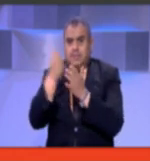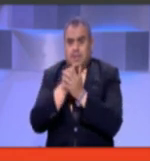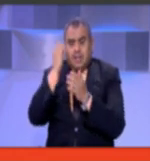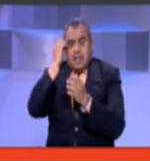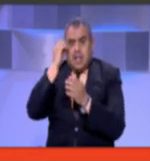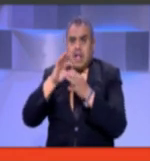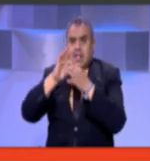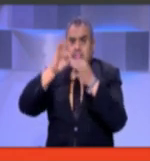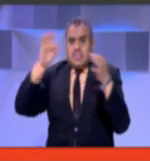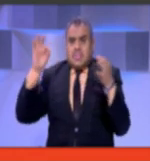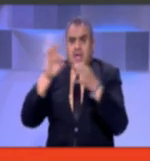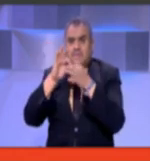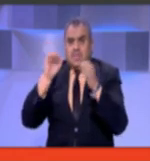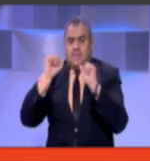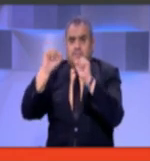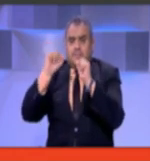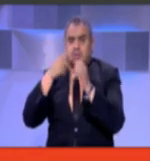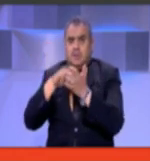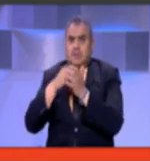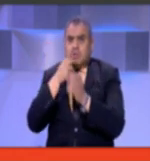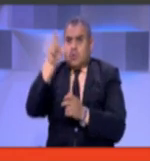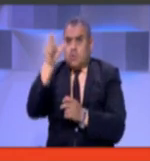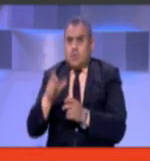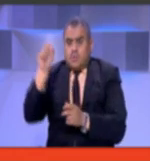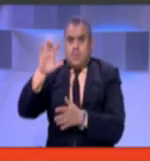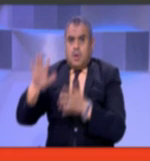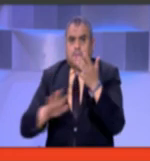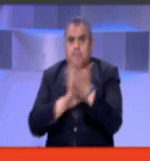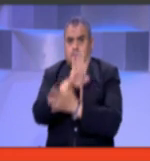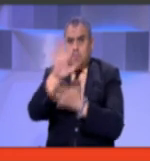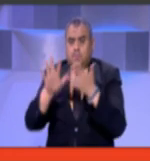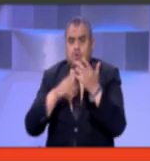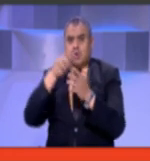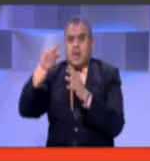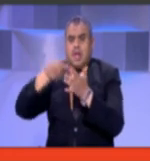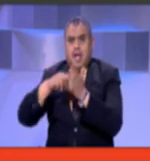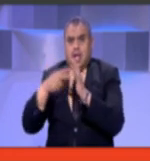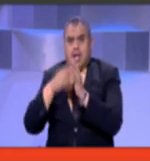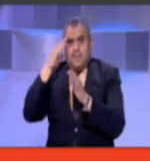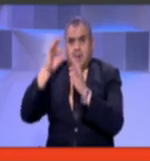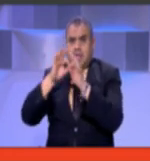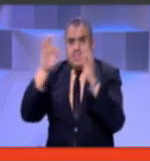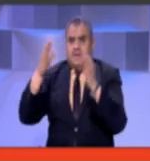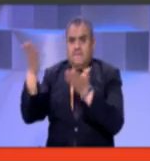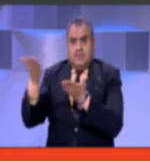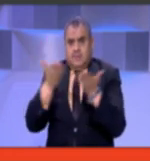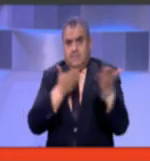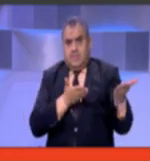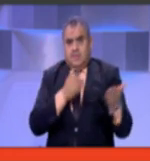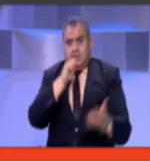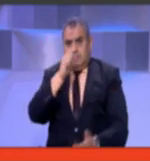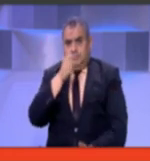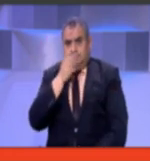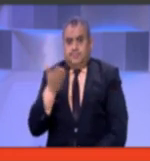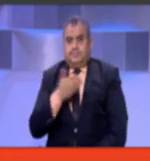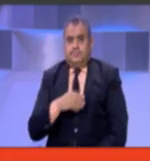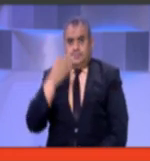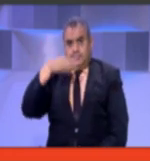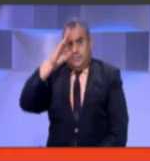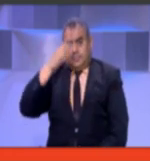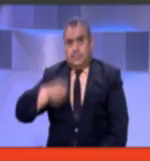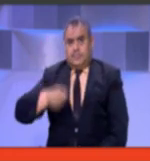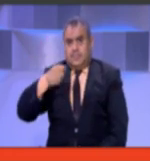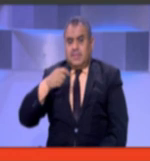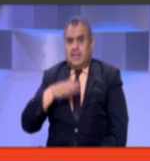أسمع من الشخص صاحب القصة، هو يتكلم في اللي هو عايزه. اتفضل يا أستاذ محمد. الخير يا أستاذة